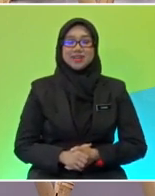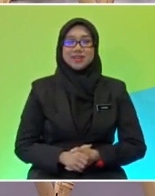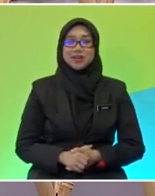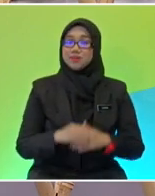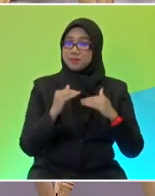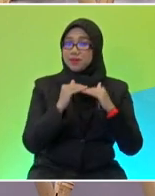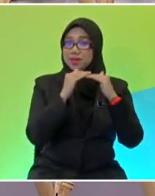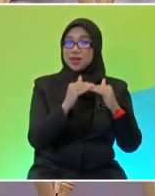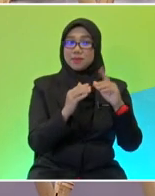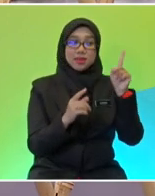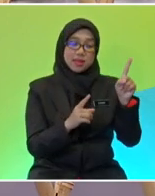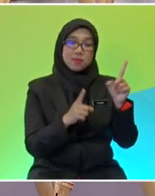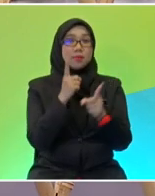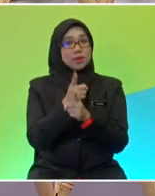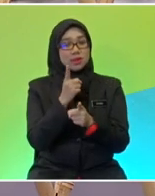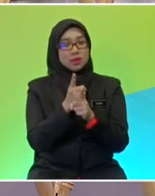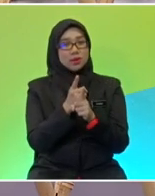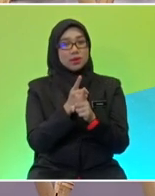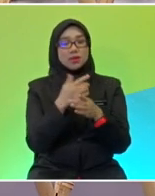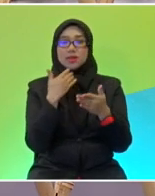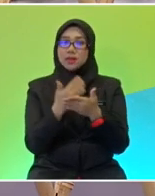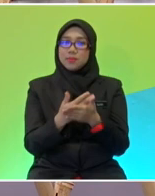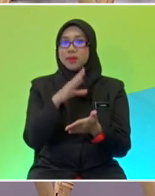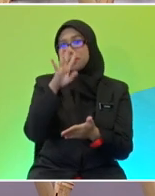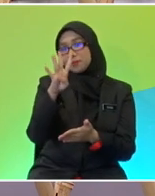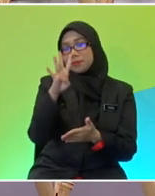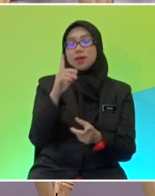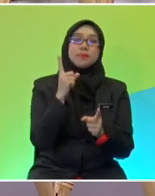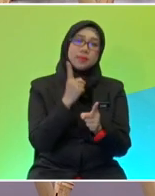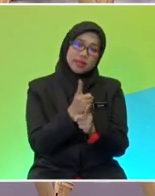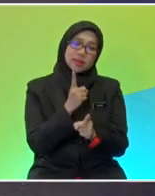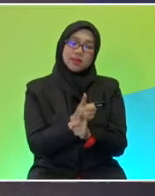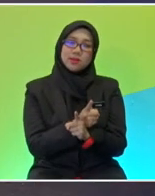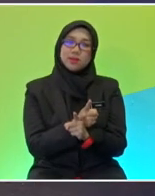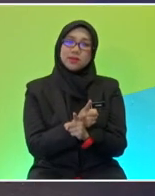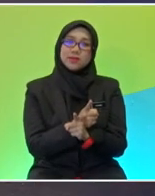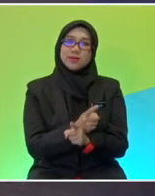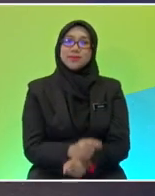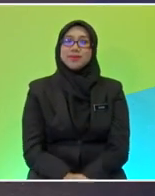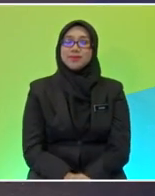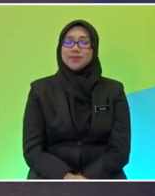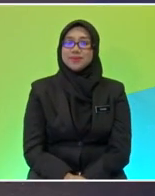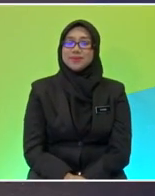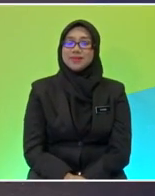yang kedua betul yang ketiga betul dan yang keempat pun betul jadi